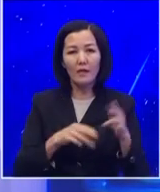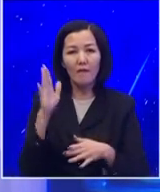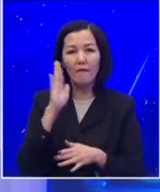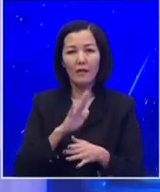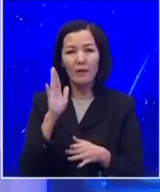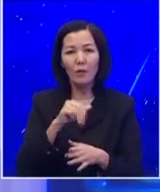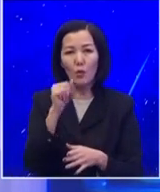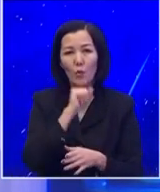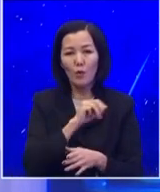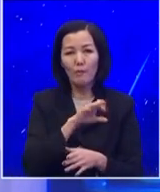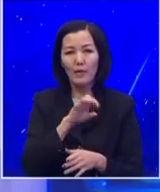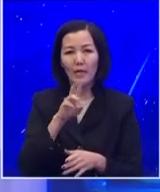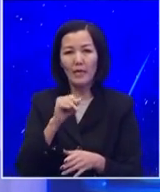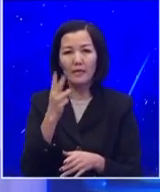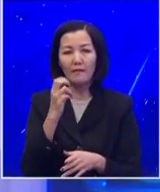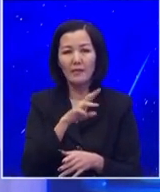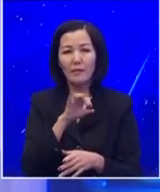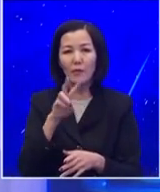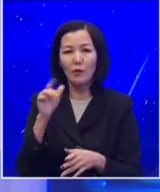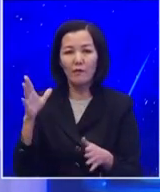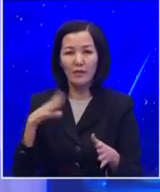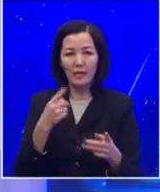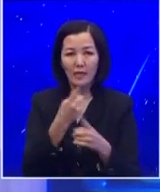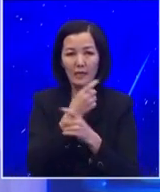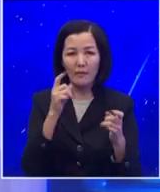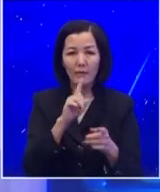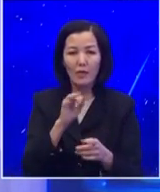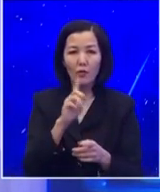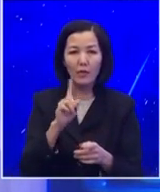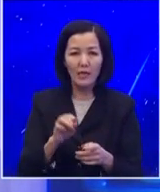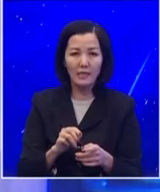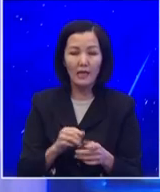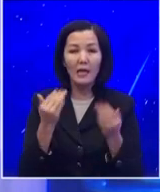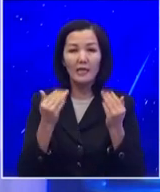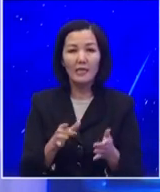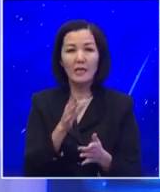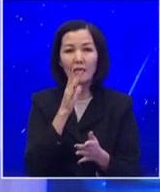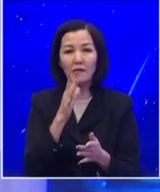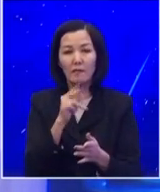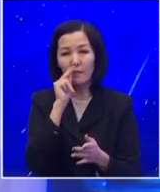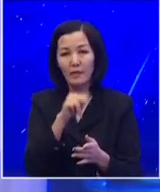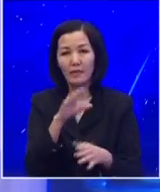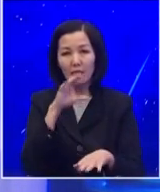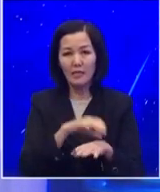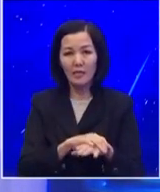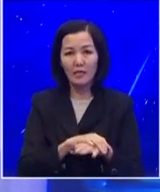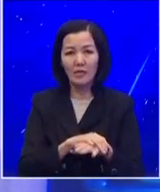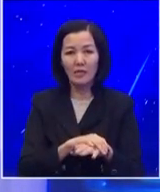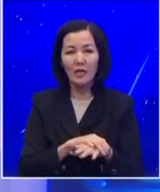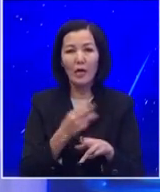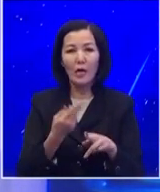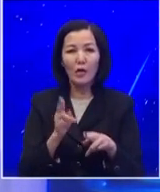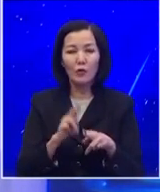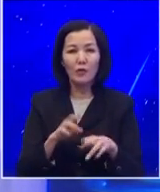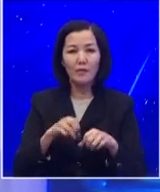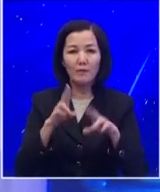водопровода украли 1 200 000 000 тенге, сообщает закон КИЗ. В настоящее время подозреваемый задержан, в отношении